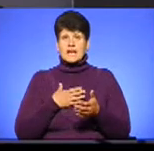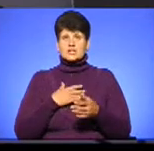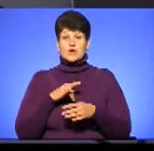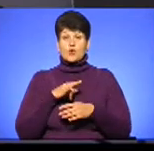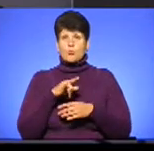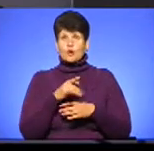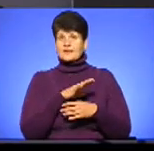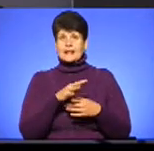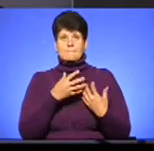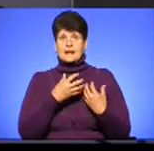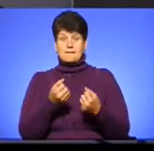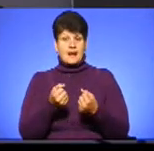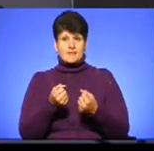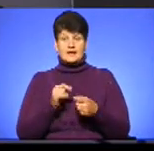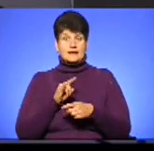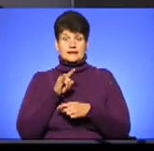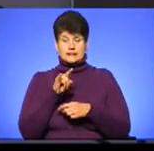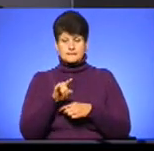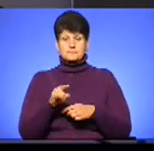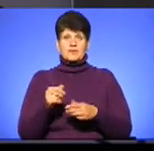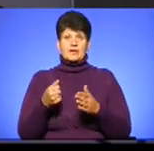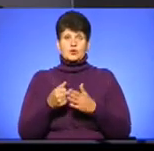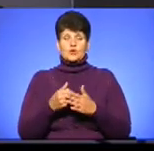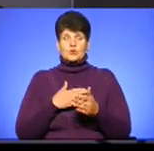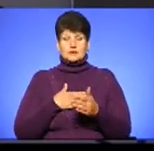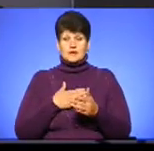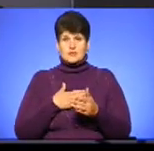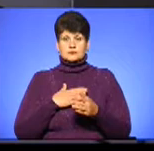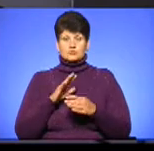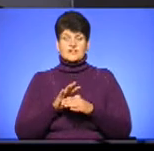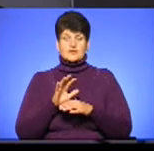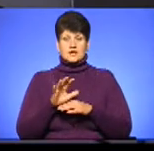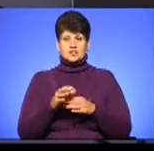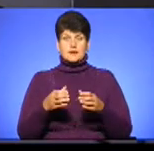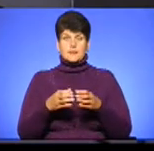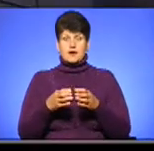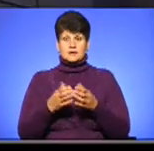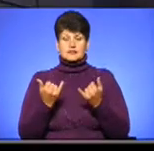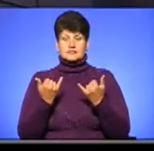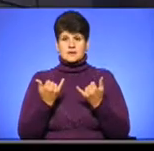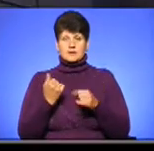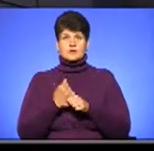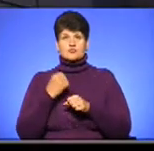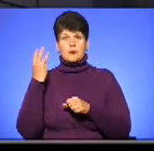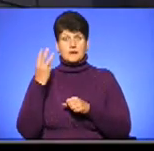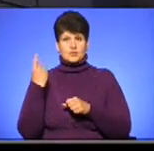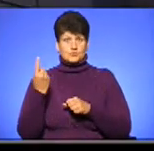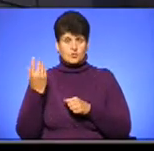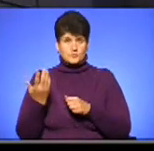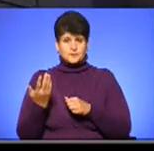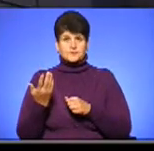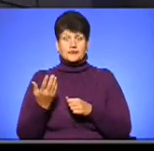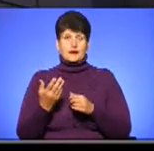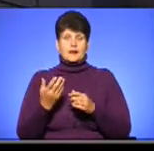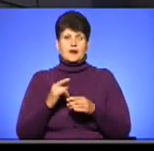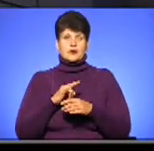не приймає літаки, і до нас вже буде, так сказати, так, відряджена бригада, яка в даний час працює на Хмельниччині. От. І вже